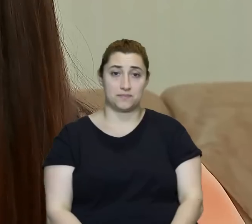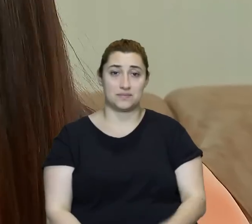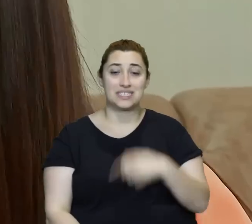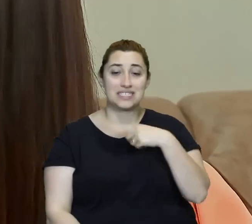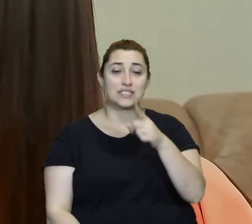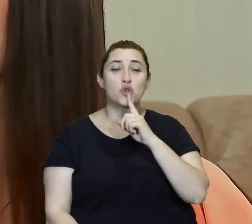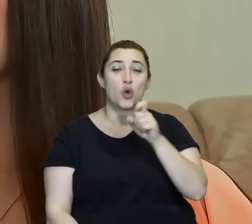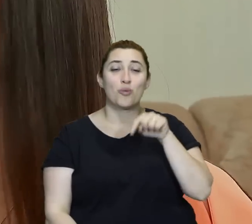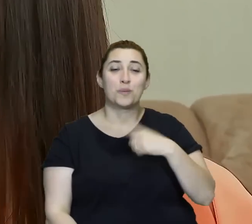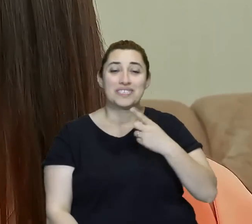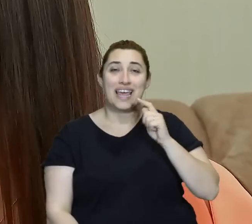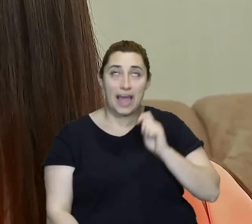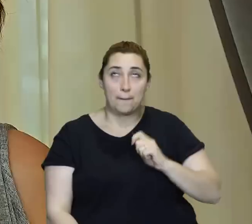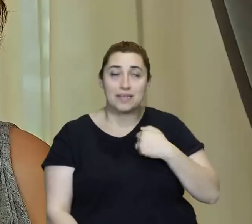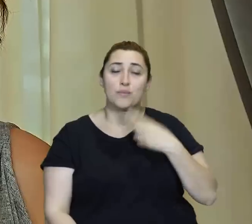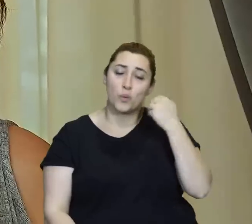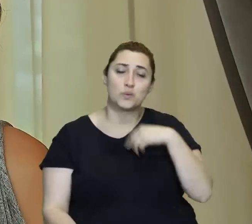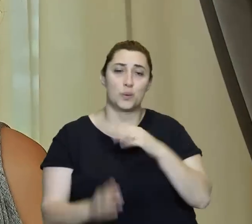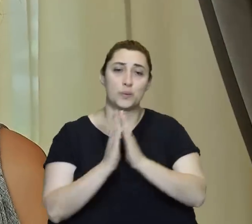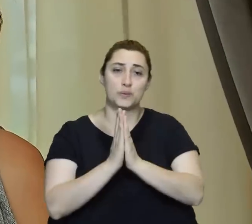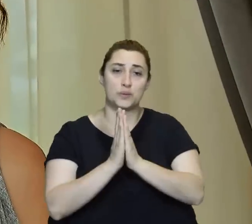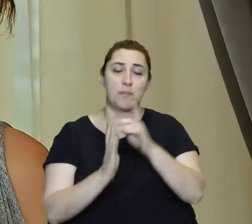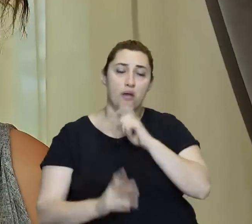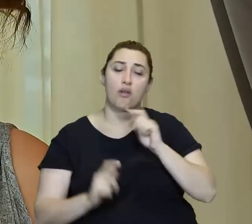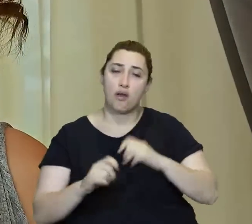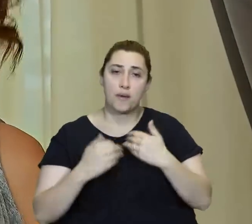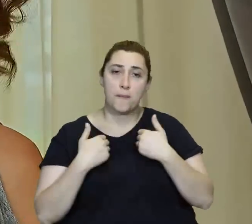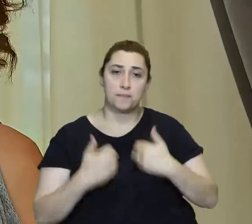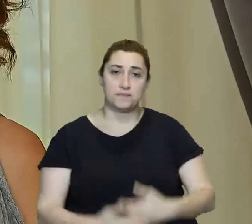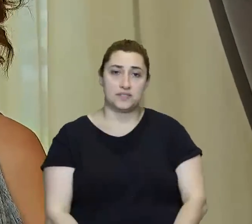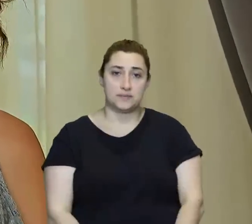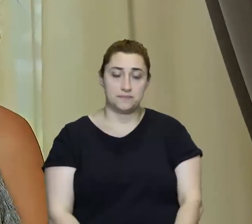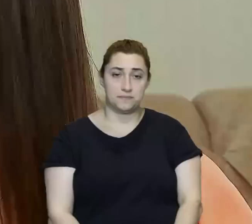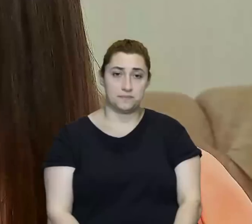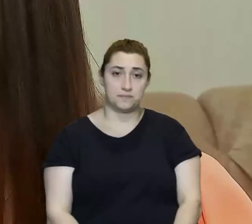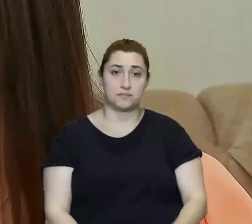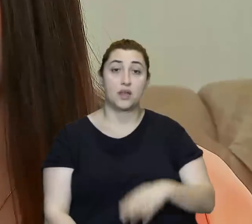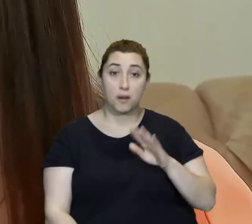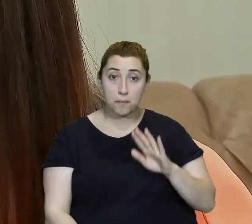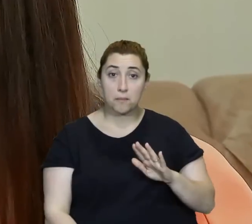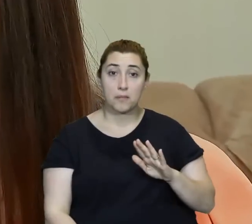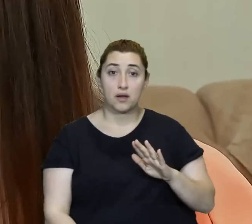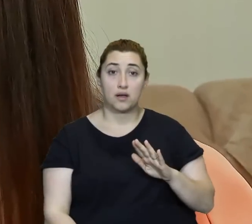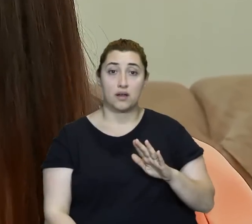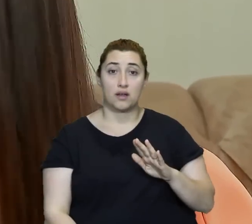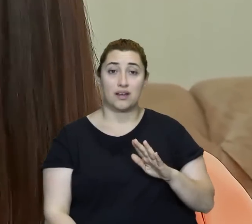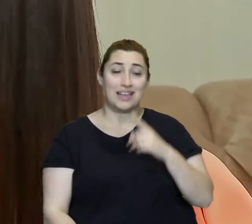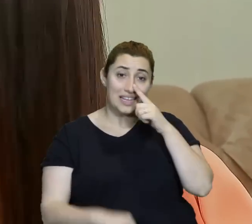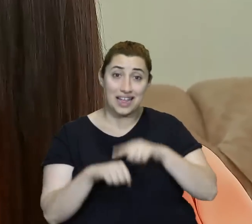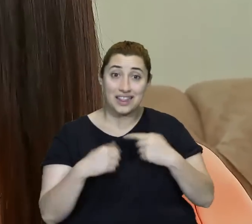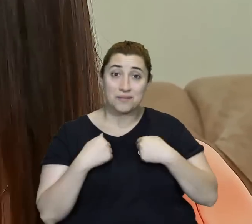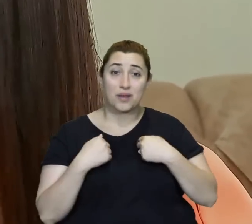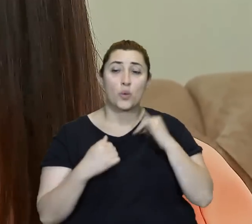Size danışmadan böyle bir şey yaptığım için çok üzgünüm. Hata ettim. Ama